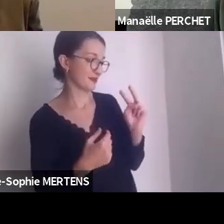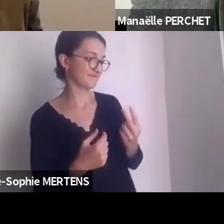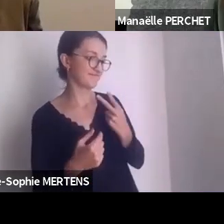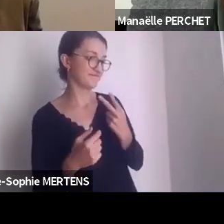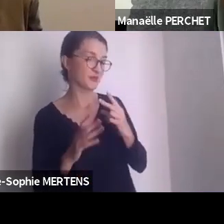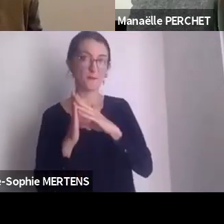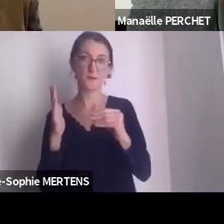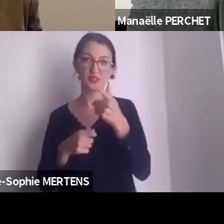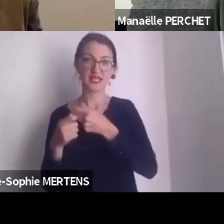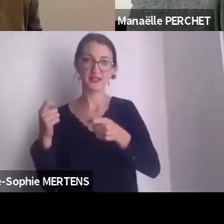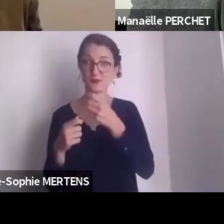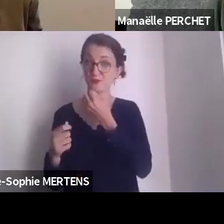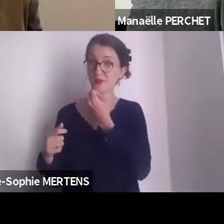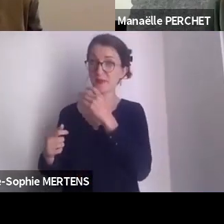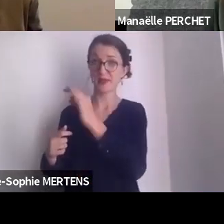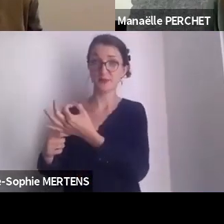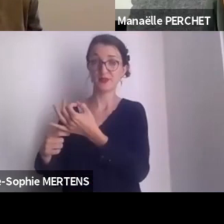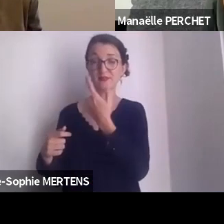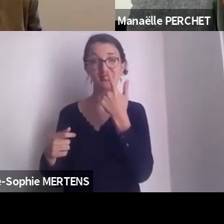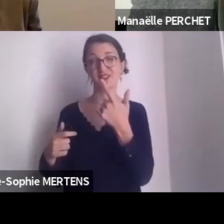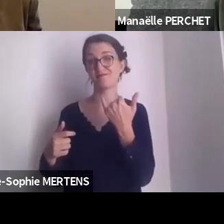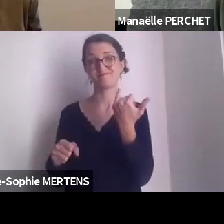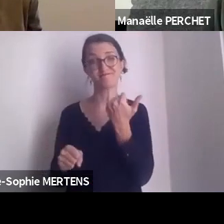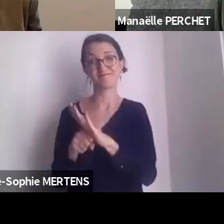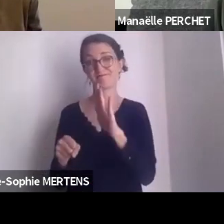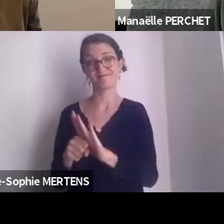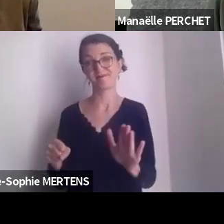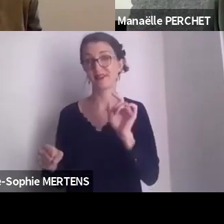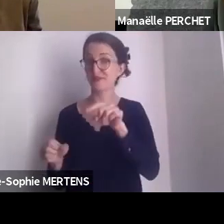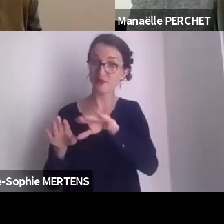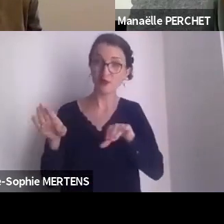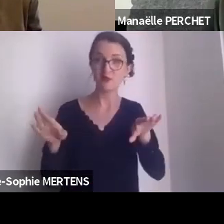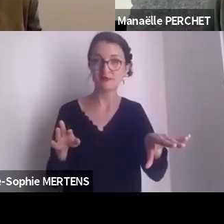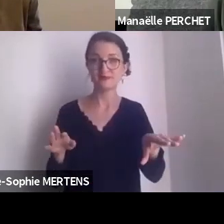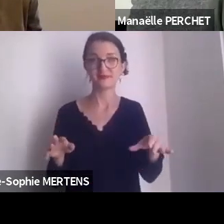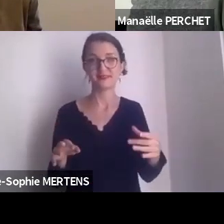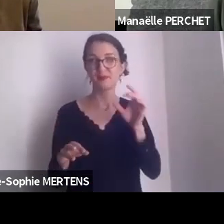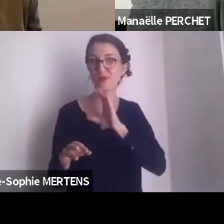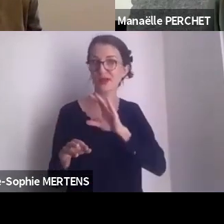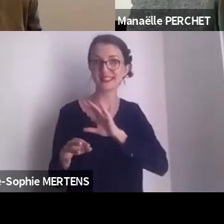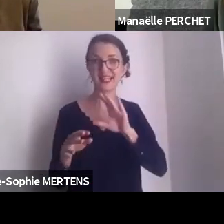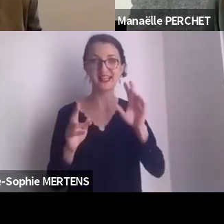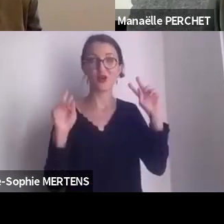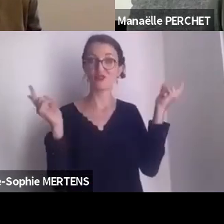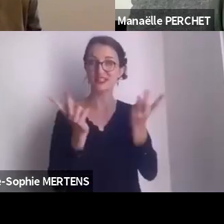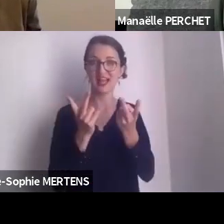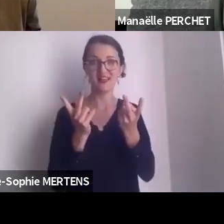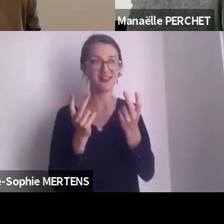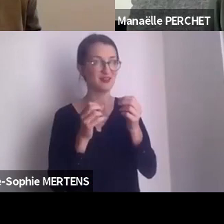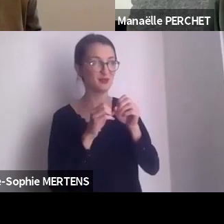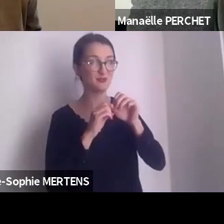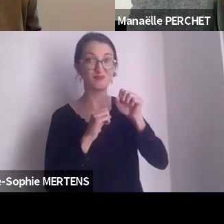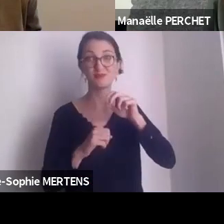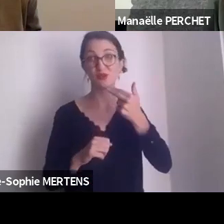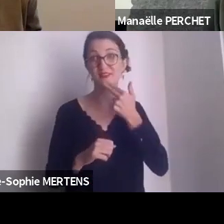modèle économique pour que, en règle générale, ce soit aussi, vous puissiez avoir un panachage de vos activités, quoi. Exactement.